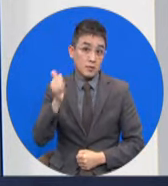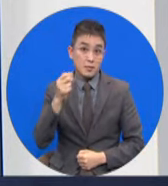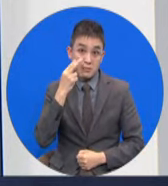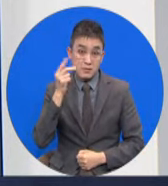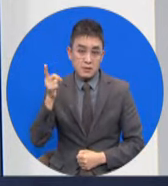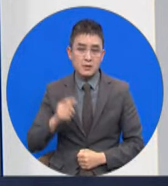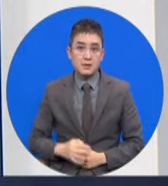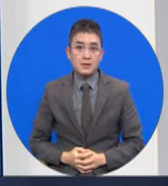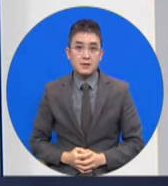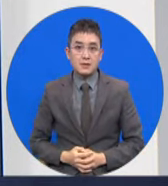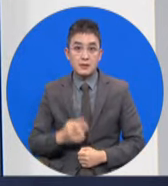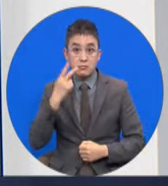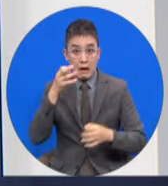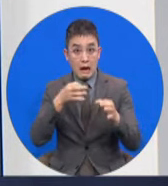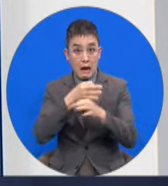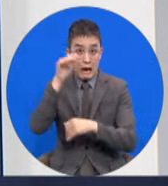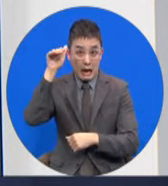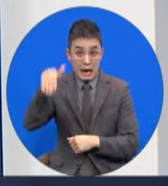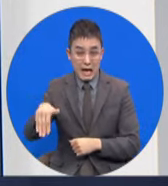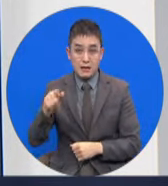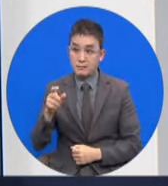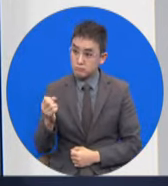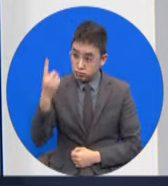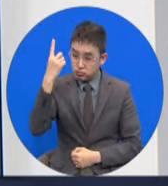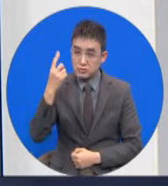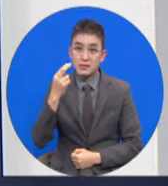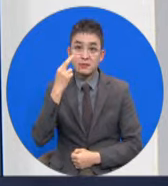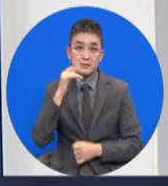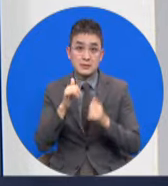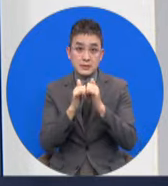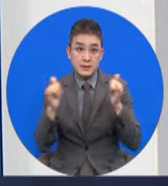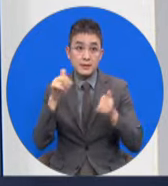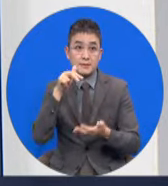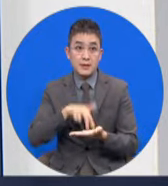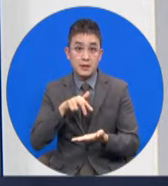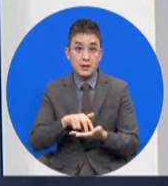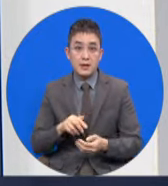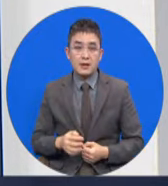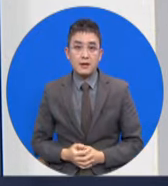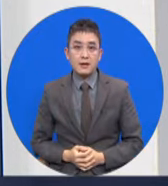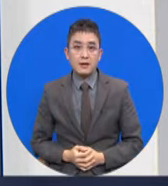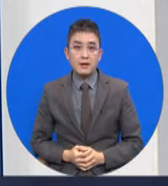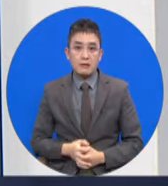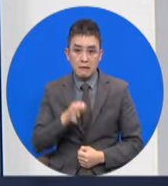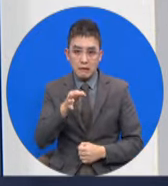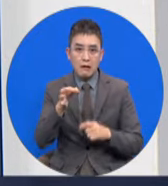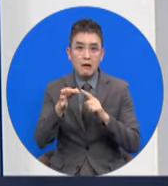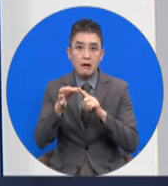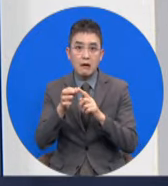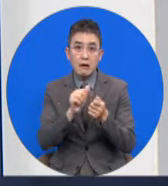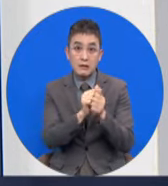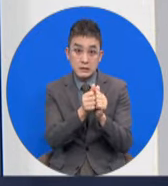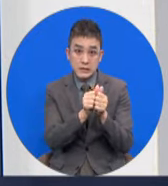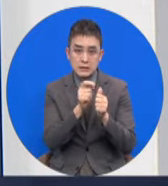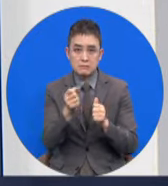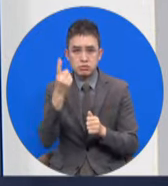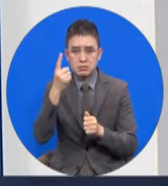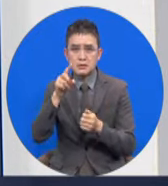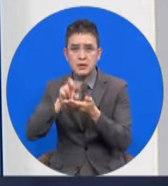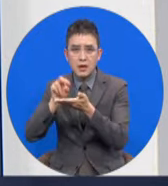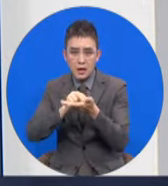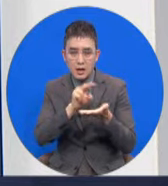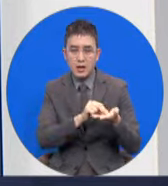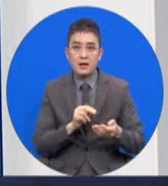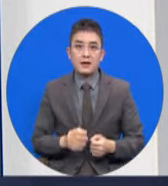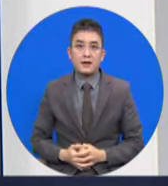비약적으로 컸을 때 그때 이제 최초로 미국인들이 공돈을 만지기 시작했다는 이야기였습니다. 주식이 대화랑이 되면서. 그리고